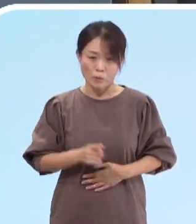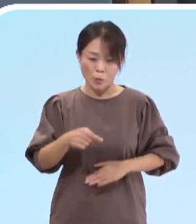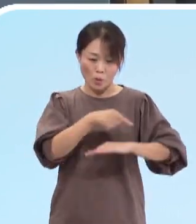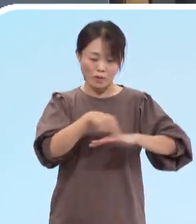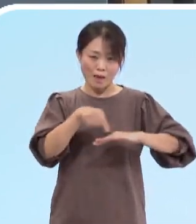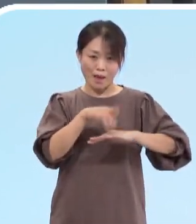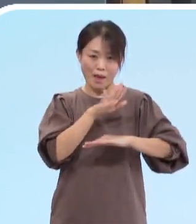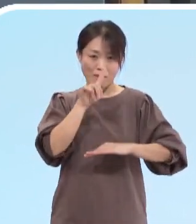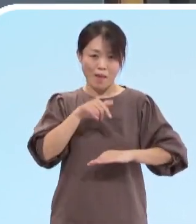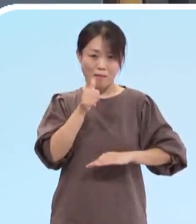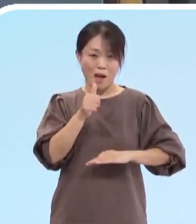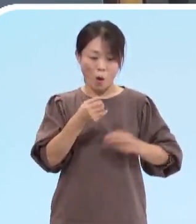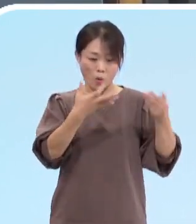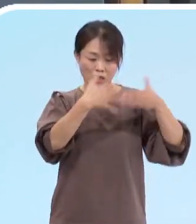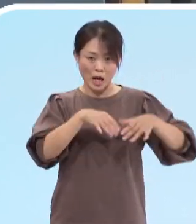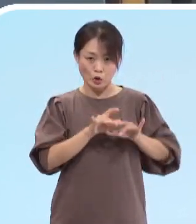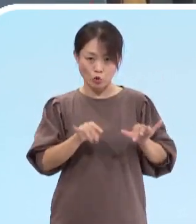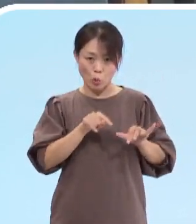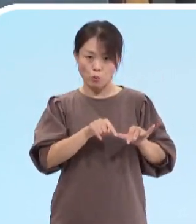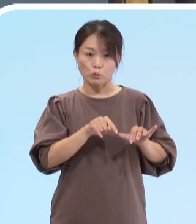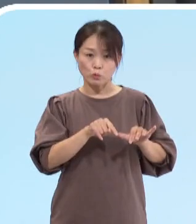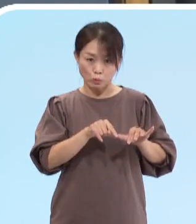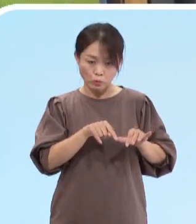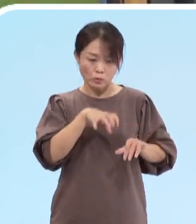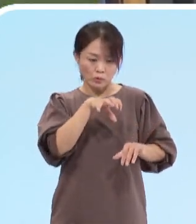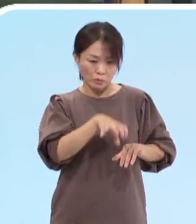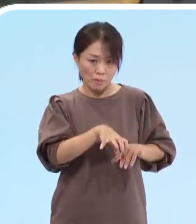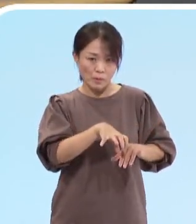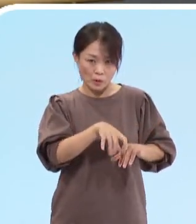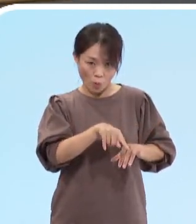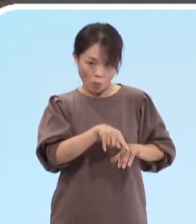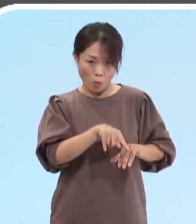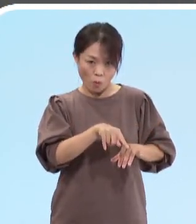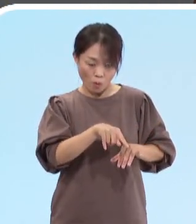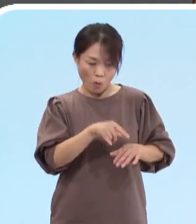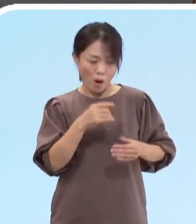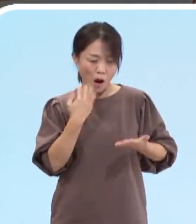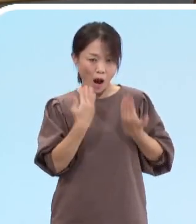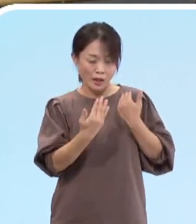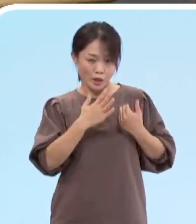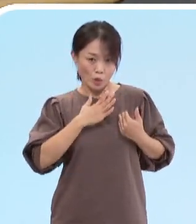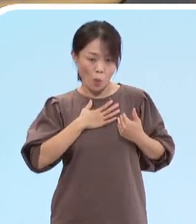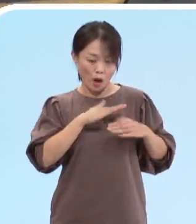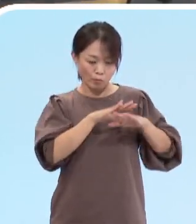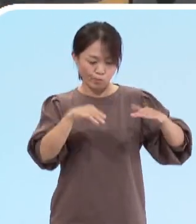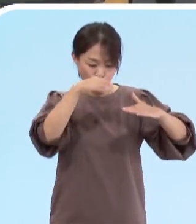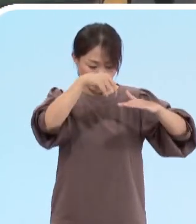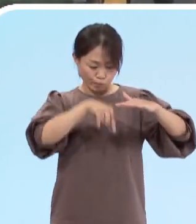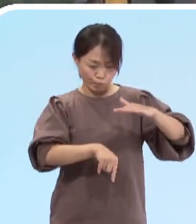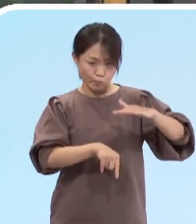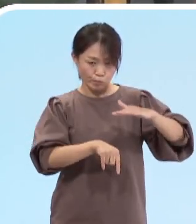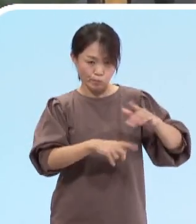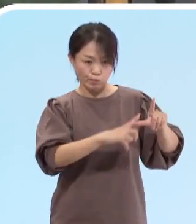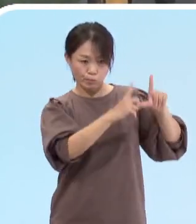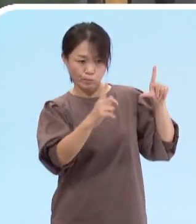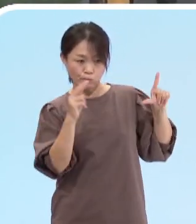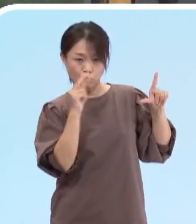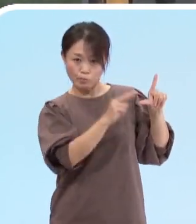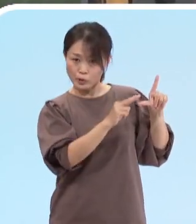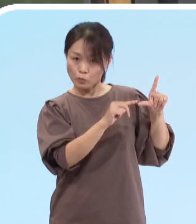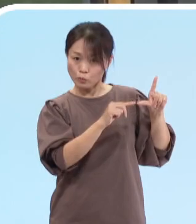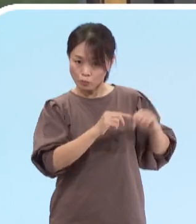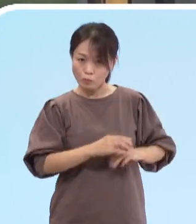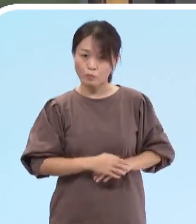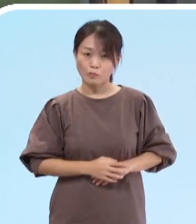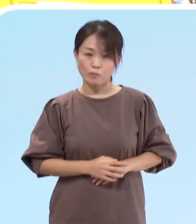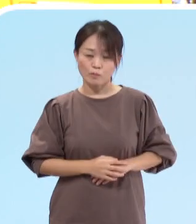設計データを機械に入力した上で位置情報を利用することで地面を掘る深さが一目で分かるよう